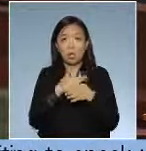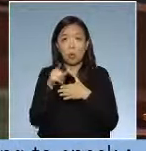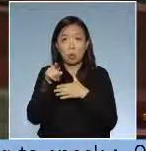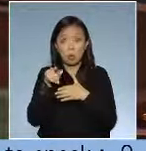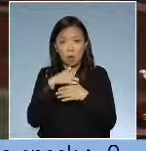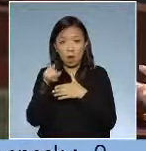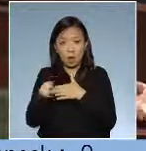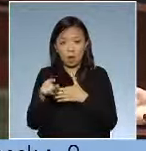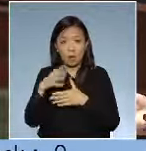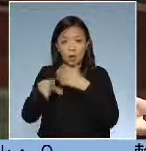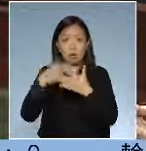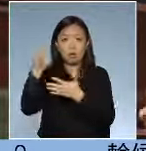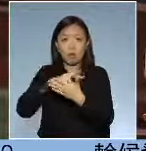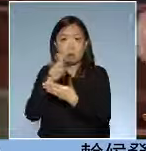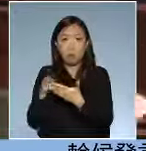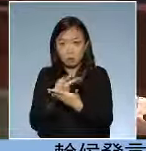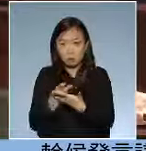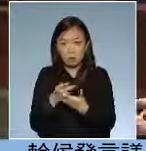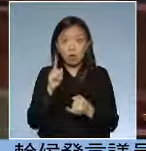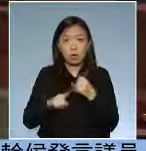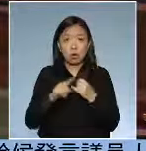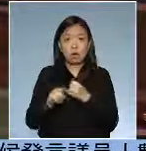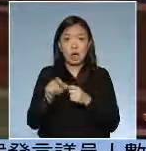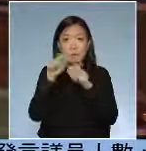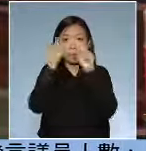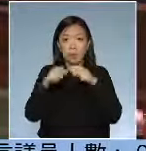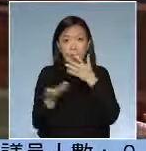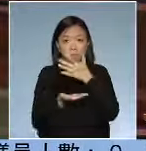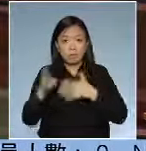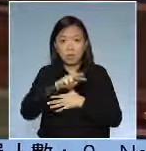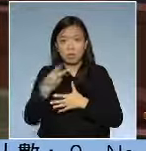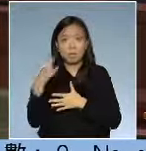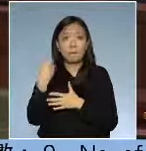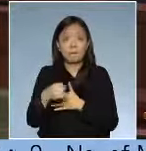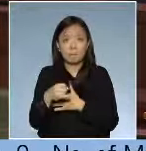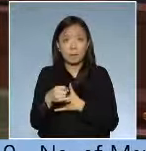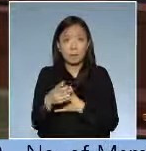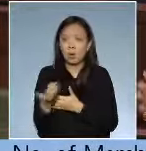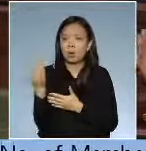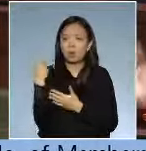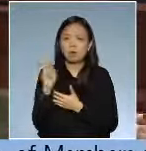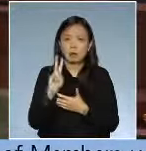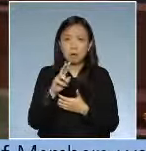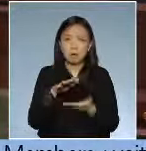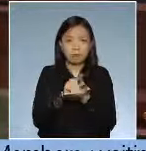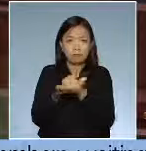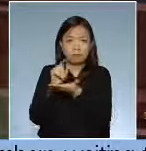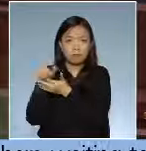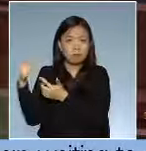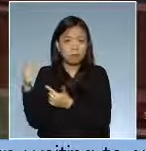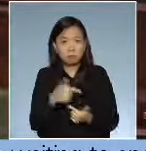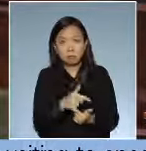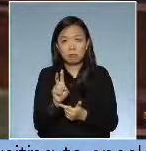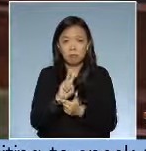就解決唔到問題噶啦嚇。佢就提出佢以往年年都係喺議會裏邊拉布，就係為咗爭取解決呢啲問